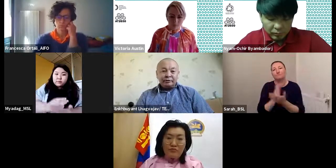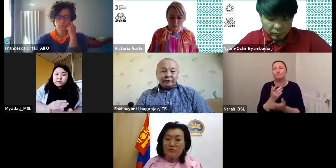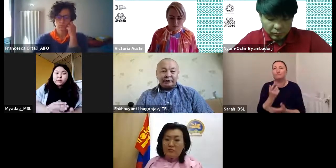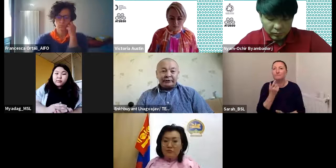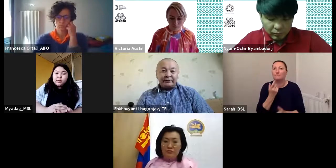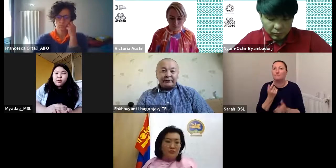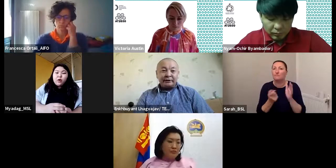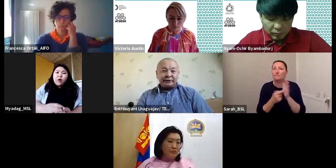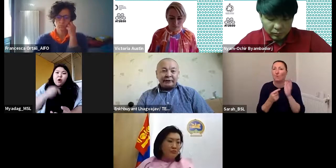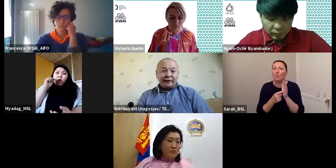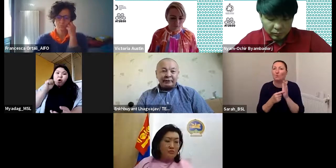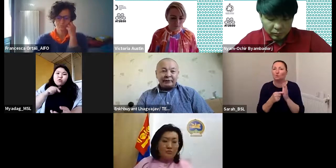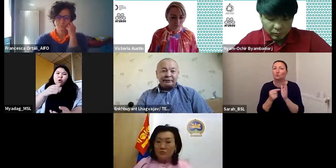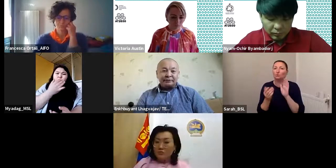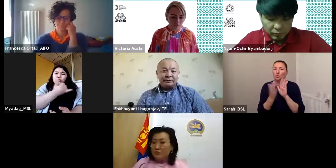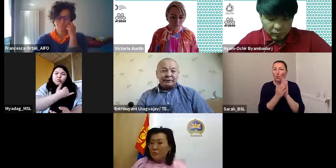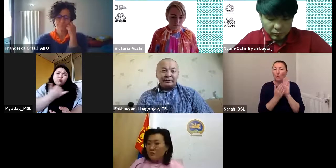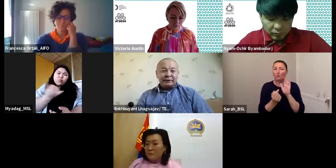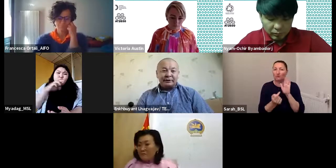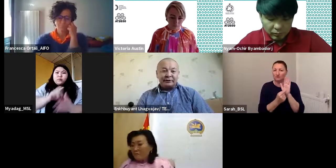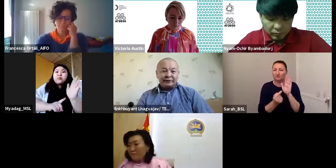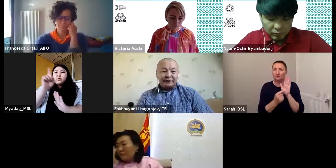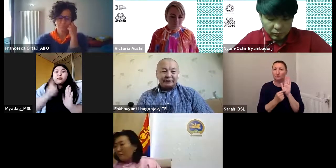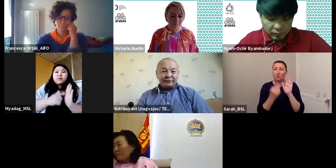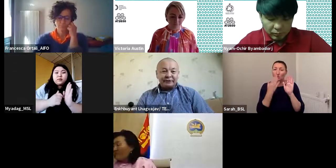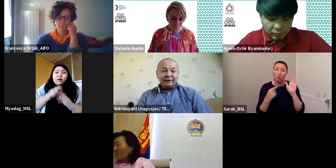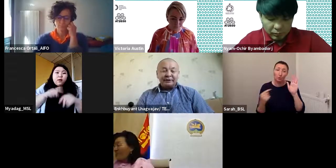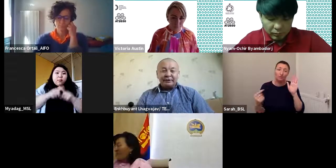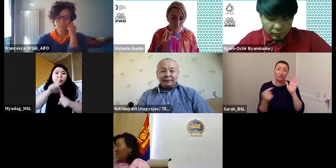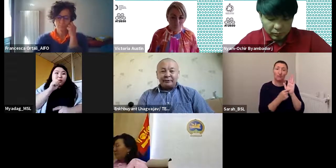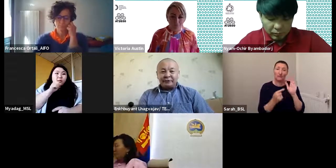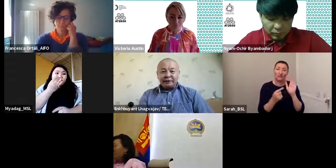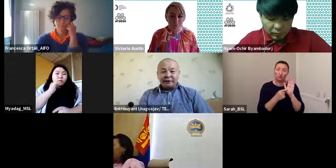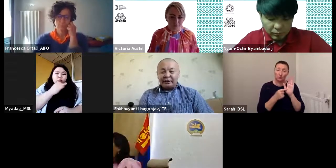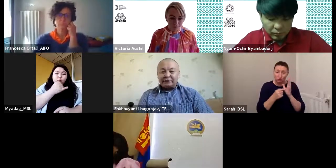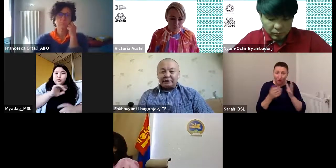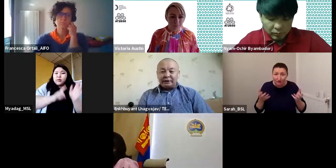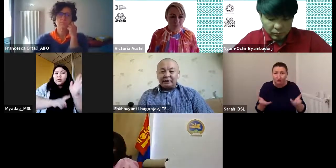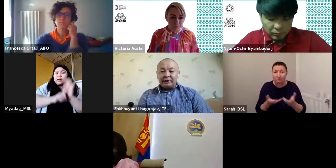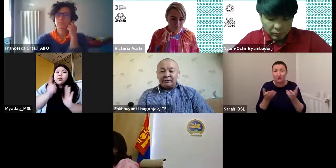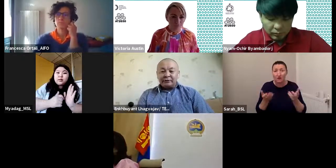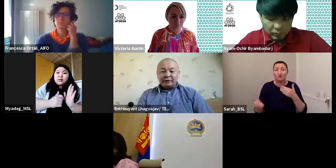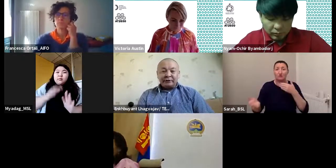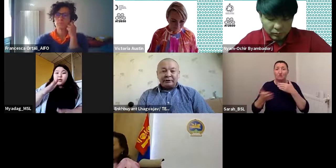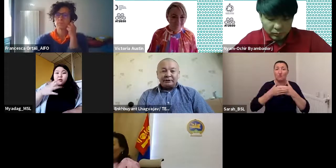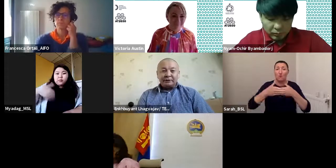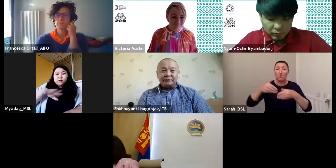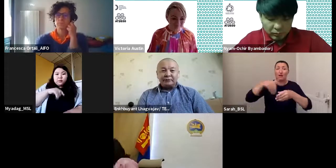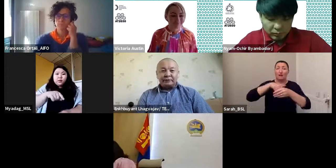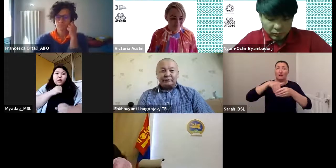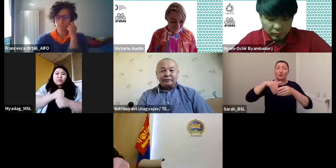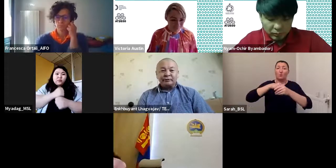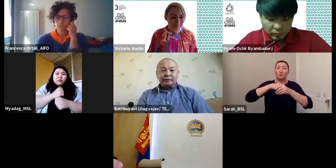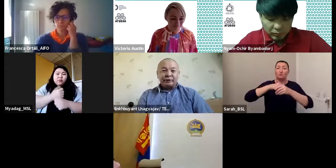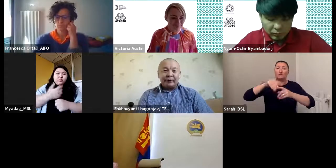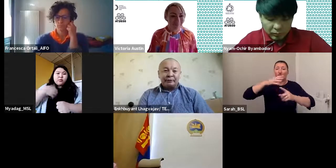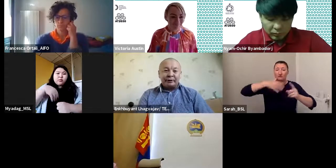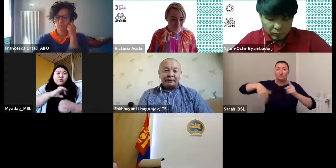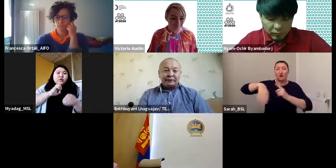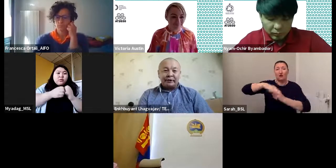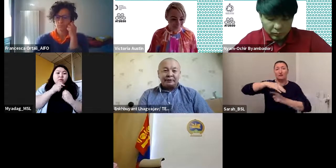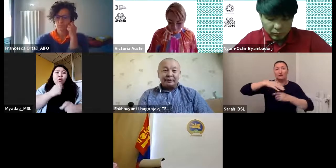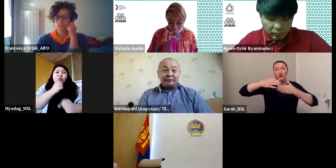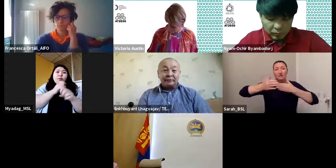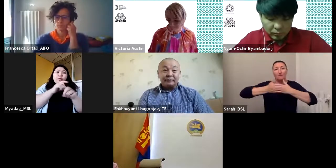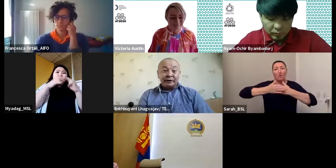Одооноос шууд эхлэх хэрэгтэй, ямар нэгэн зүйлээс эхлэх хэрэгтэй гэж. Тэгэхээр бидний энэ ажиллагаа бидний хийсэн энэ зүйлийг бол хөдөлмөр нийгмийн